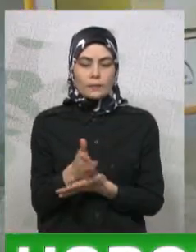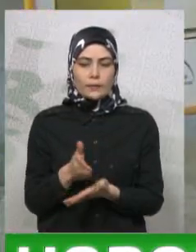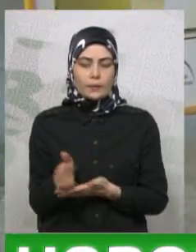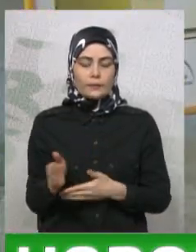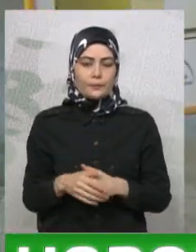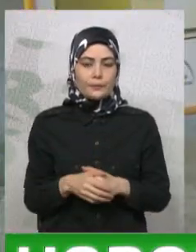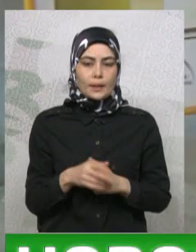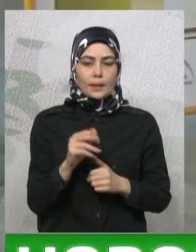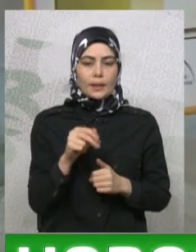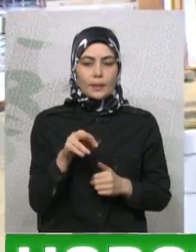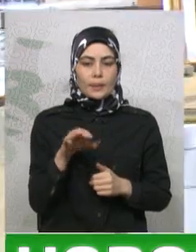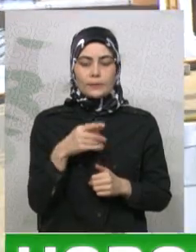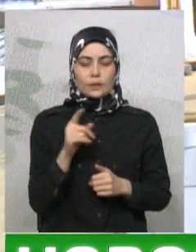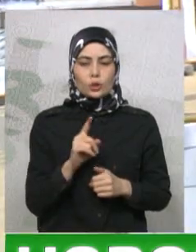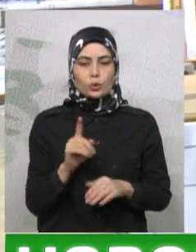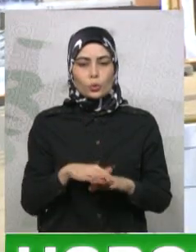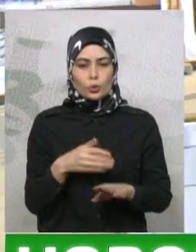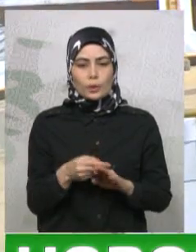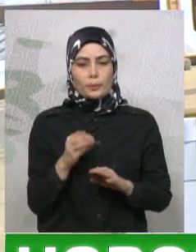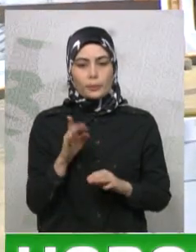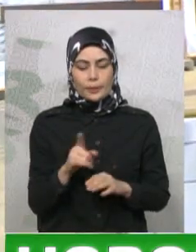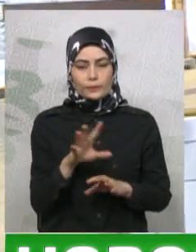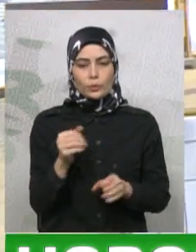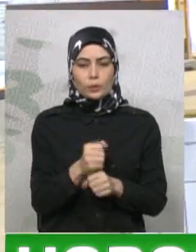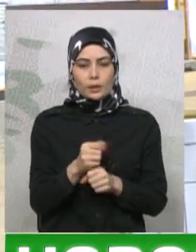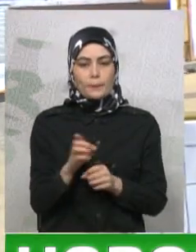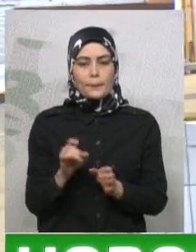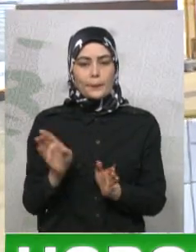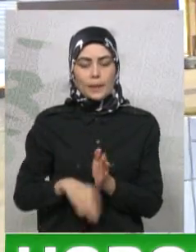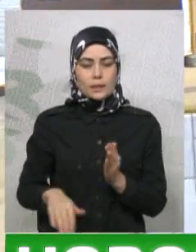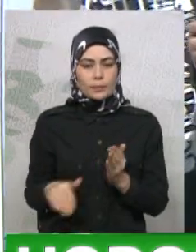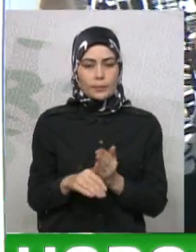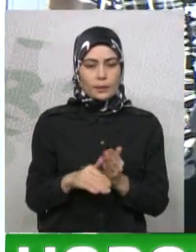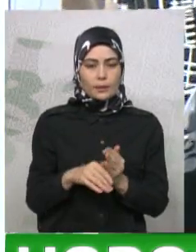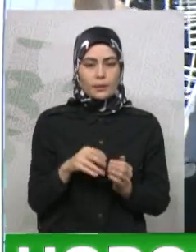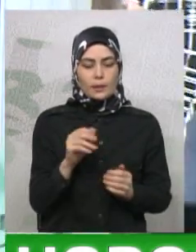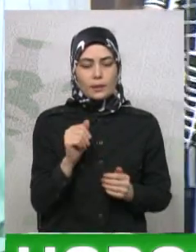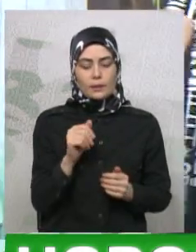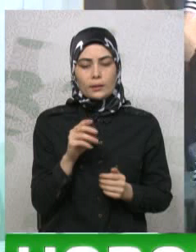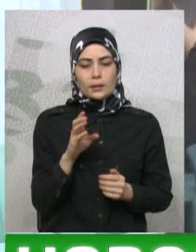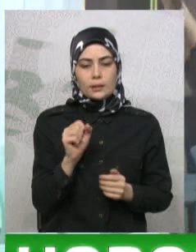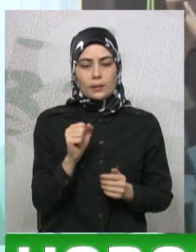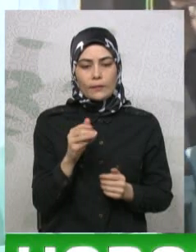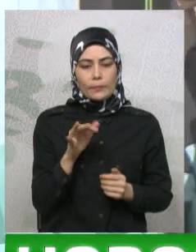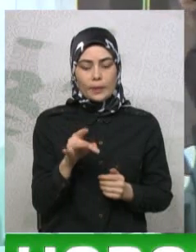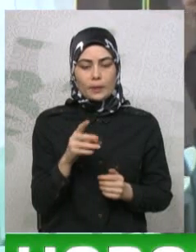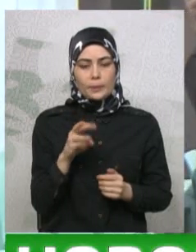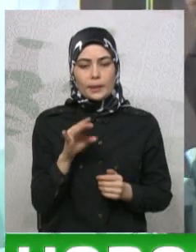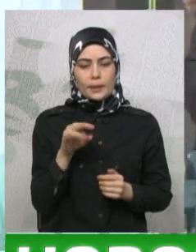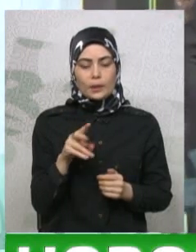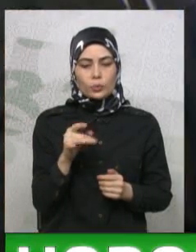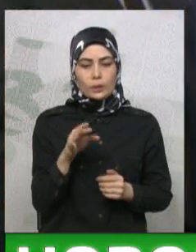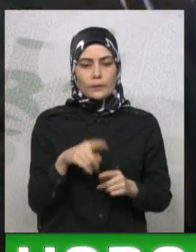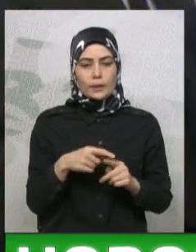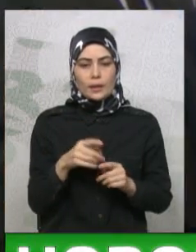Махмуд Аликалиматов отметил, что сложно было бы представить реализацию подобных идей, если бы не помощь Микаила Гуцериева. Одним